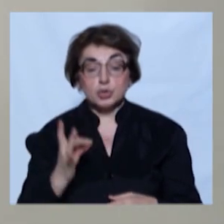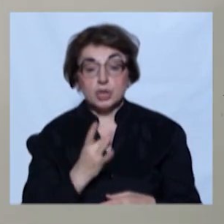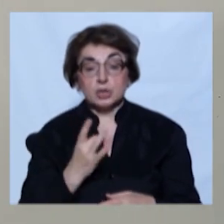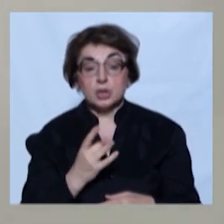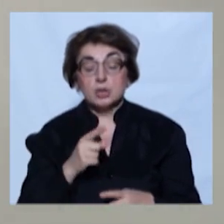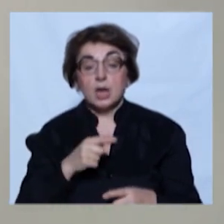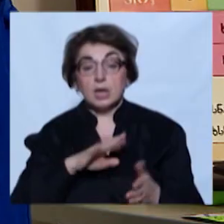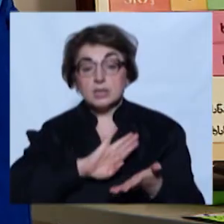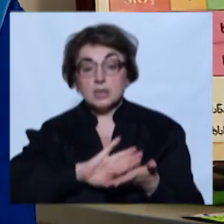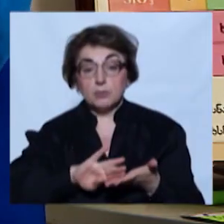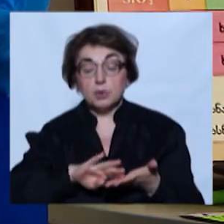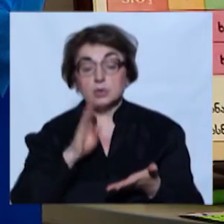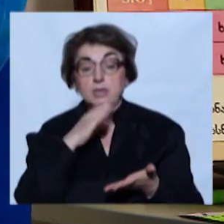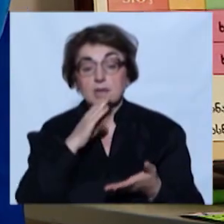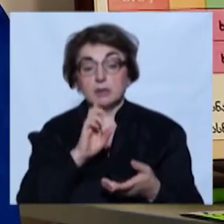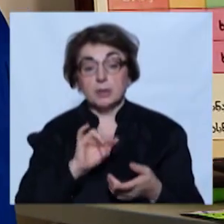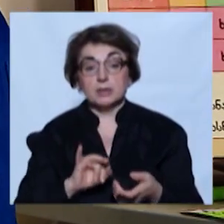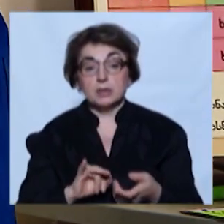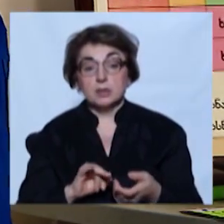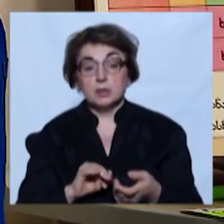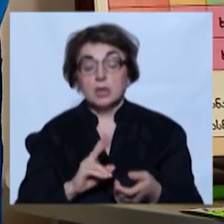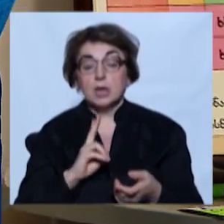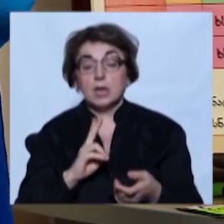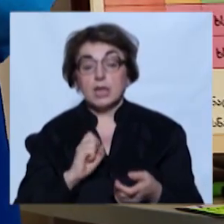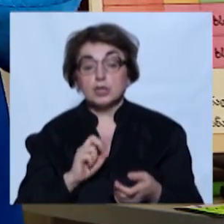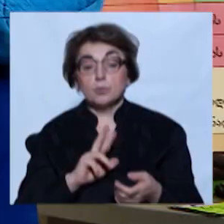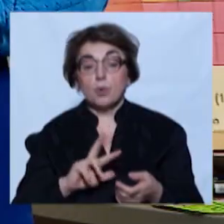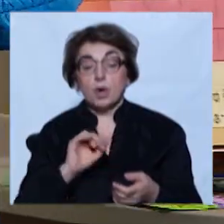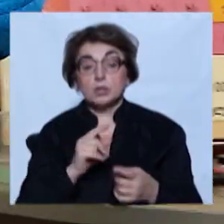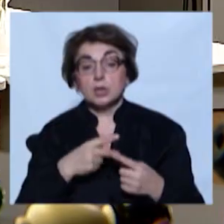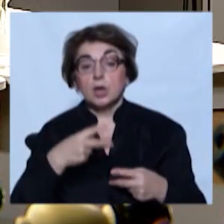აქაც გამოიყოფა წყალბადი. კალციუმ